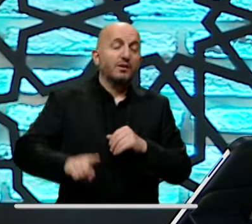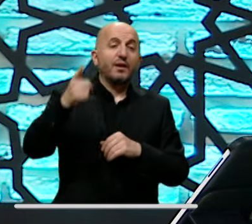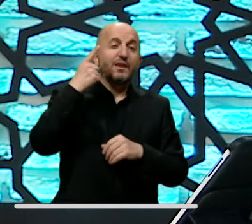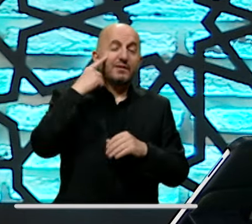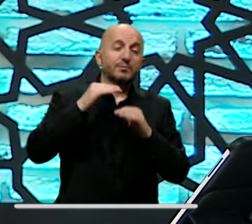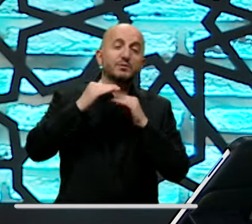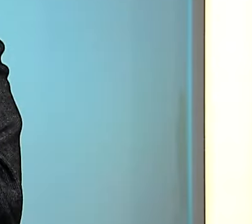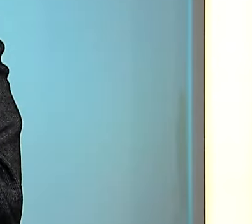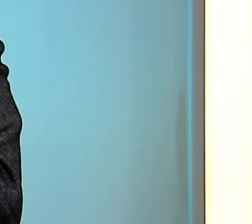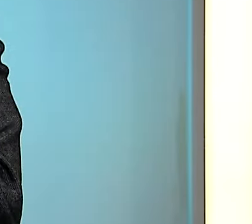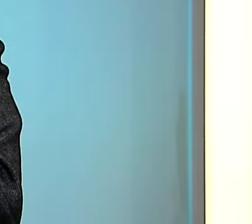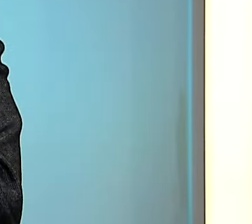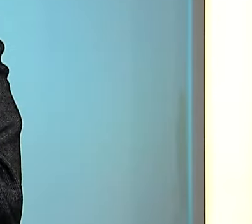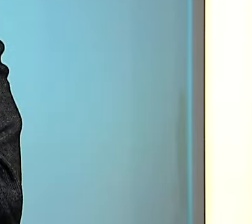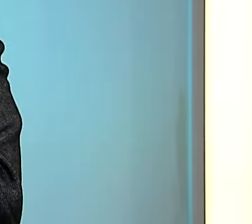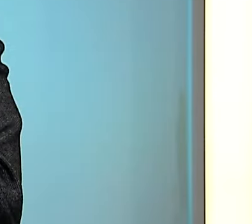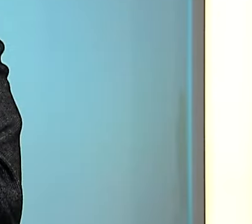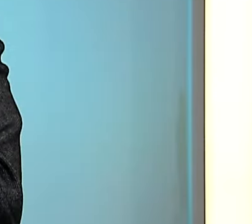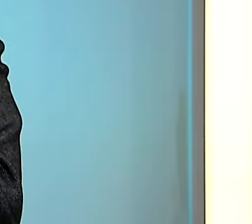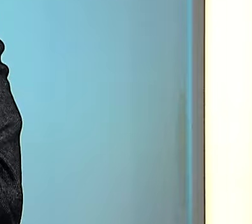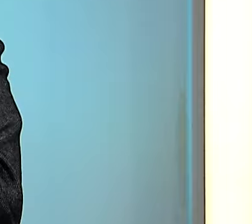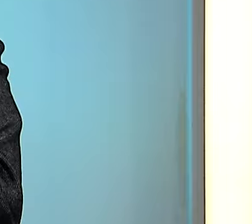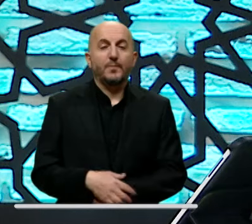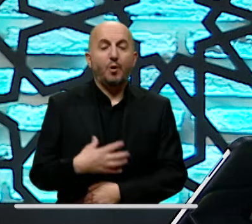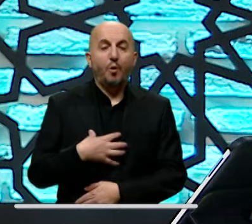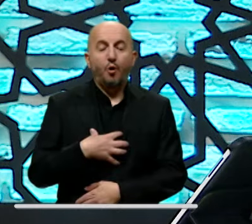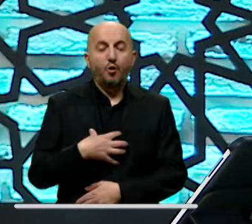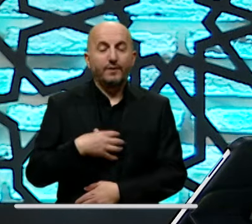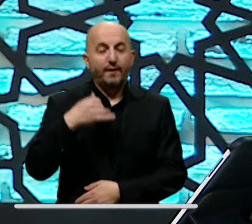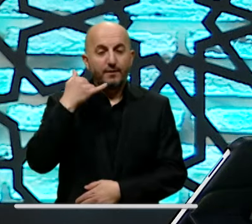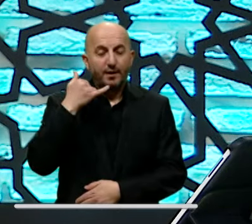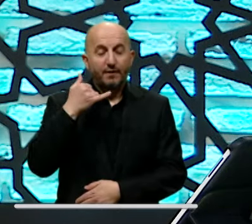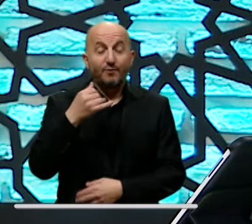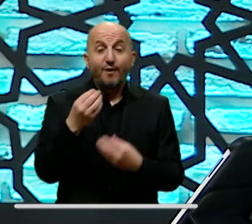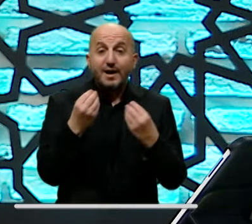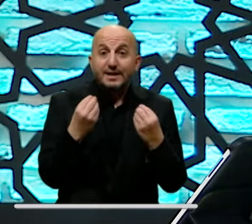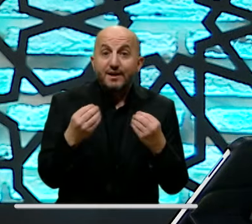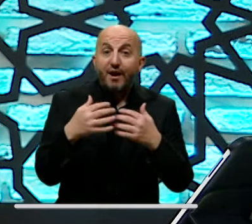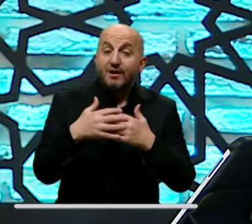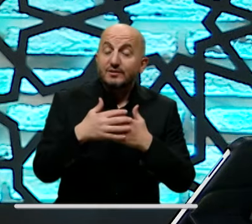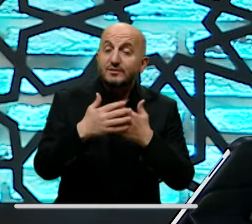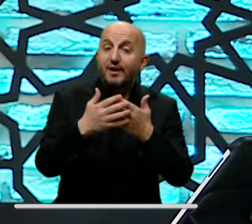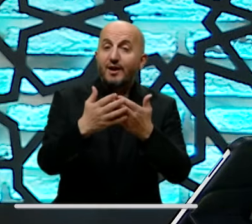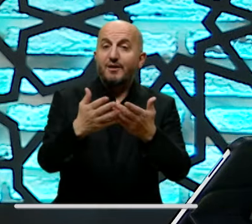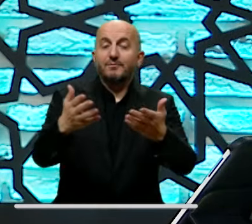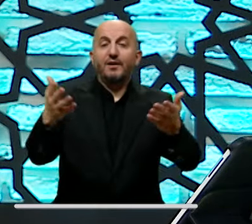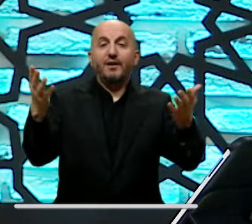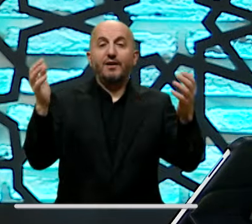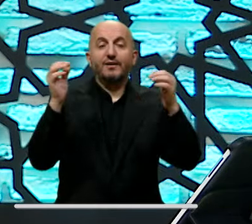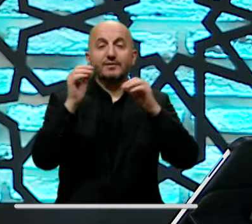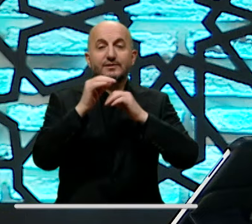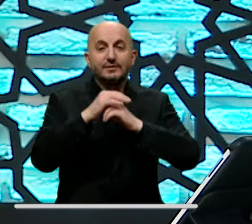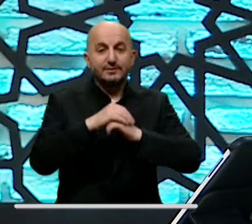milletimizden razı olsun Hasan Bey Konya'dan telefon hattımız daymış hoş geldiniz iyi akşamlar Sağ olun Hayılı